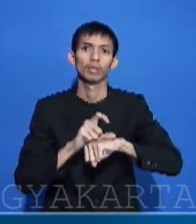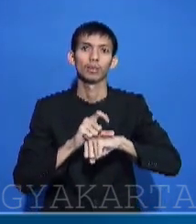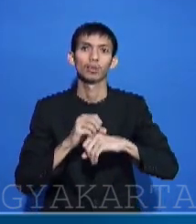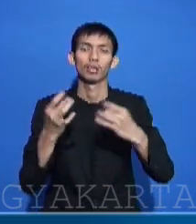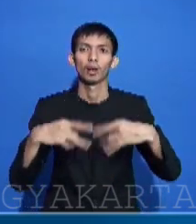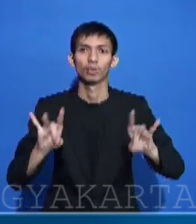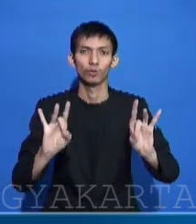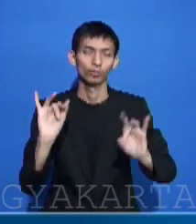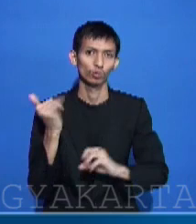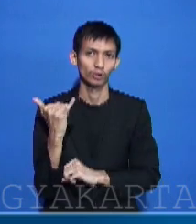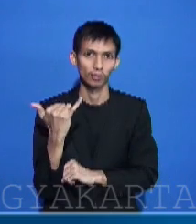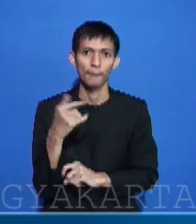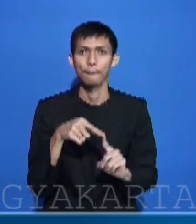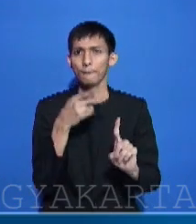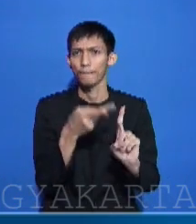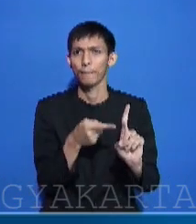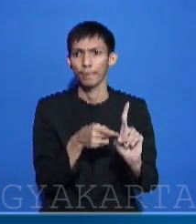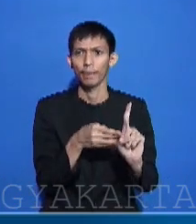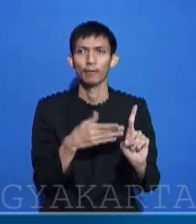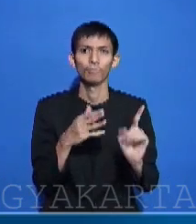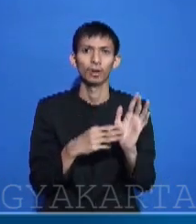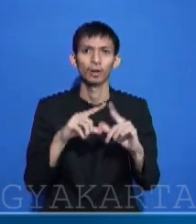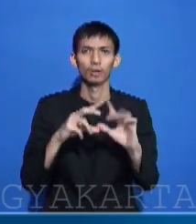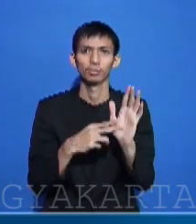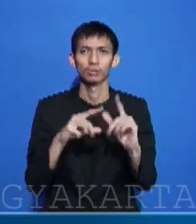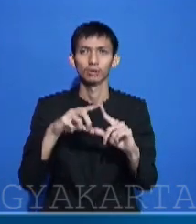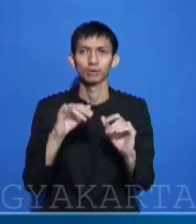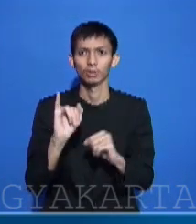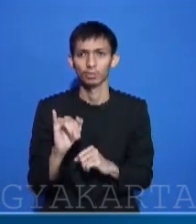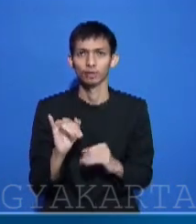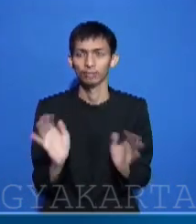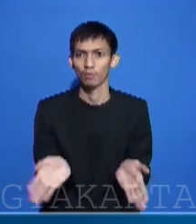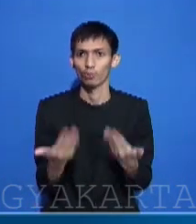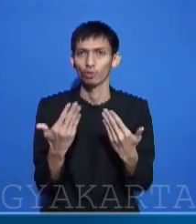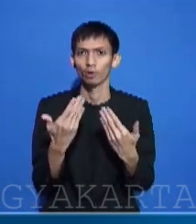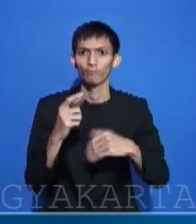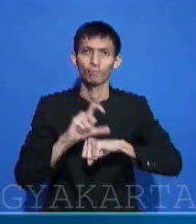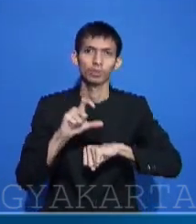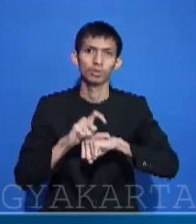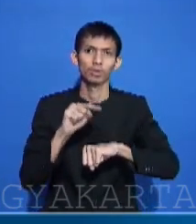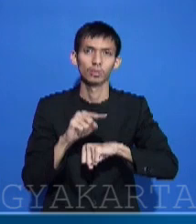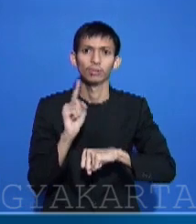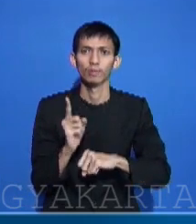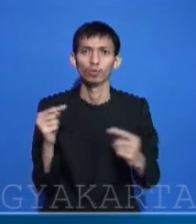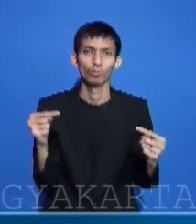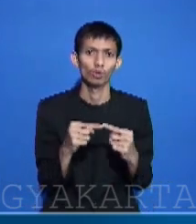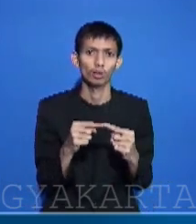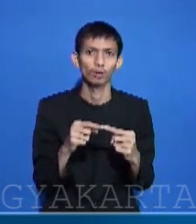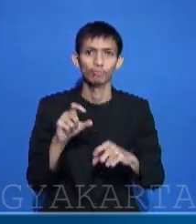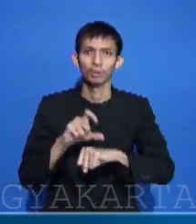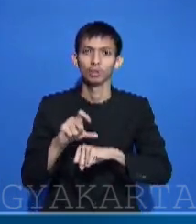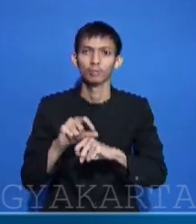Yogyakarta Rahmadi seloharjo pembangunan masjid Sambisari tak bisa melepaskan dari masjid pathok negoro